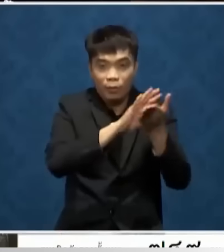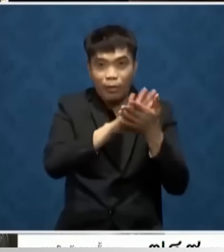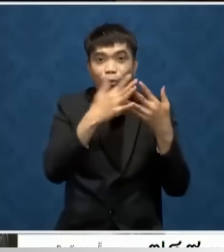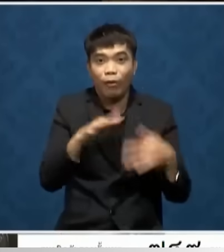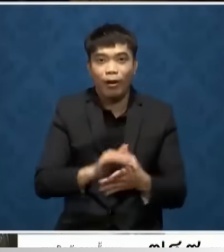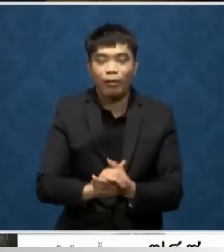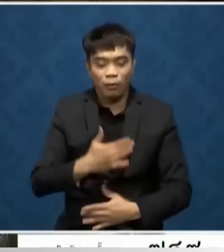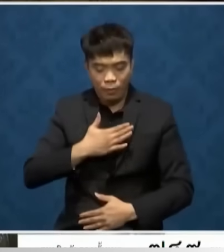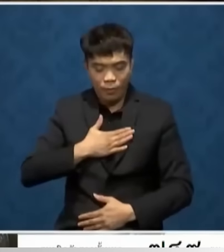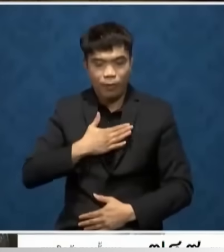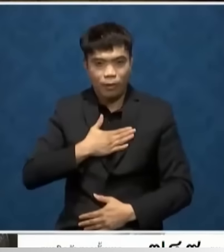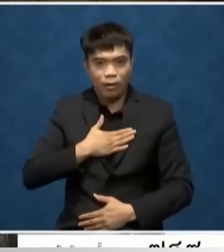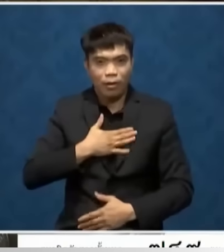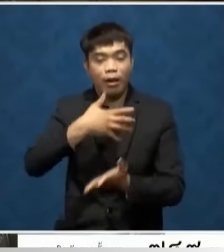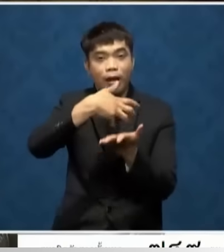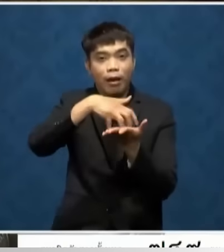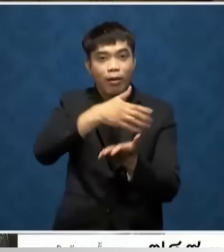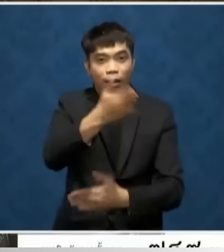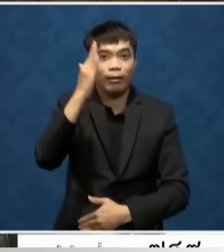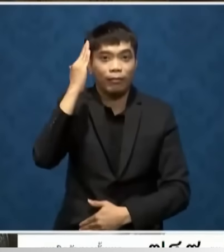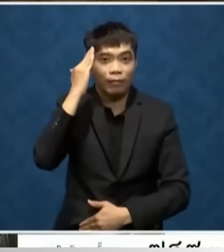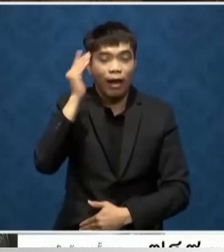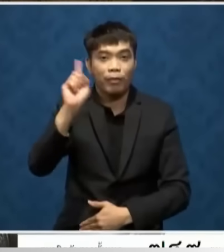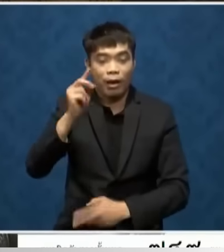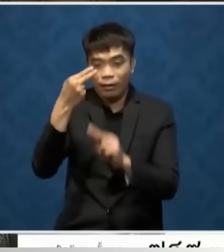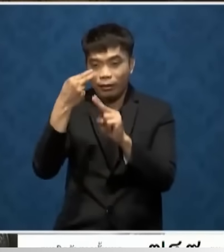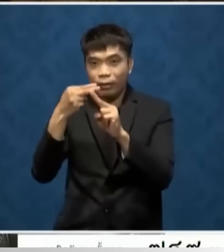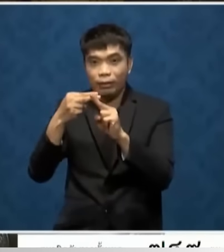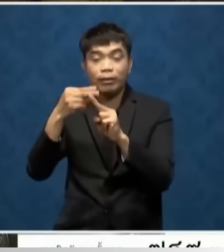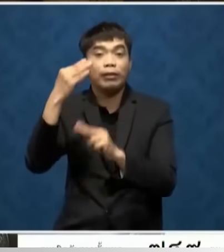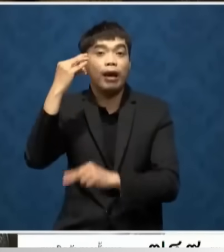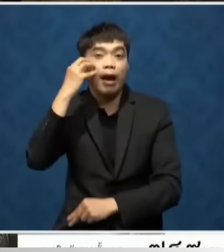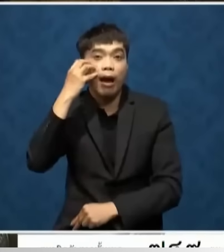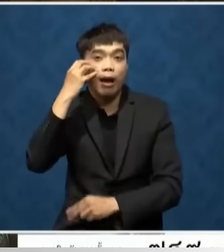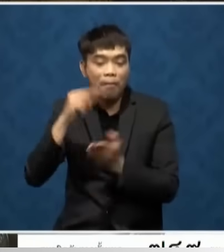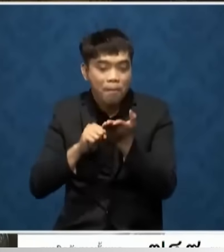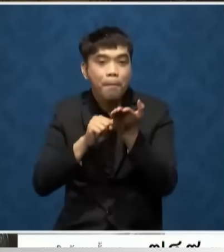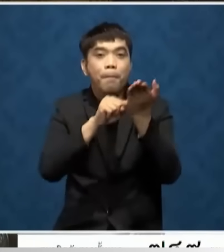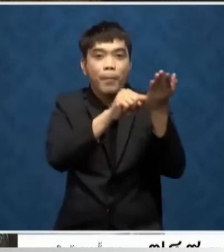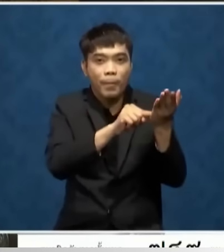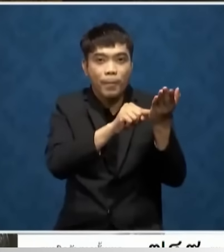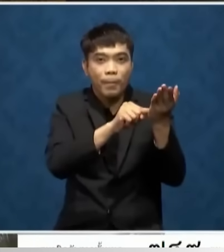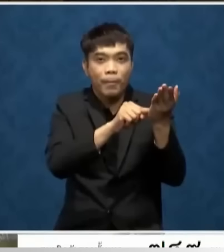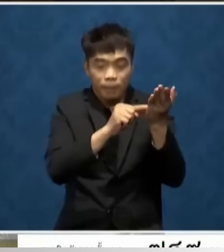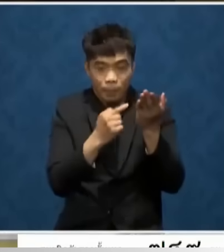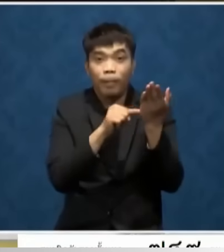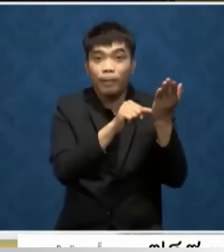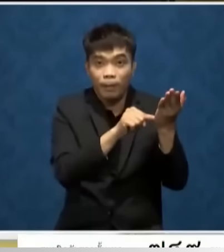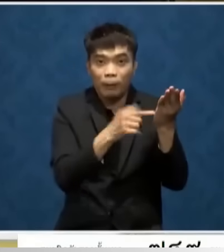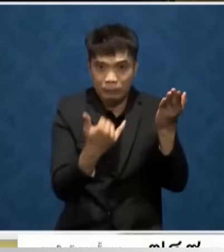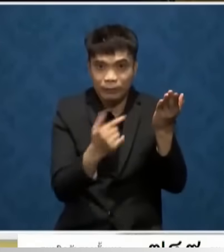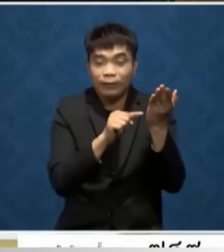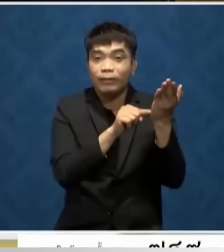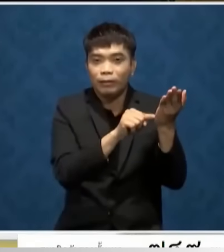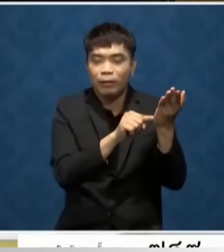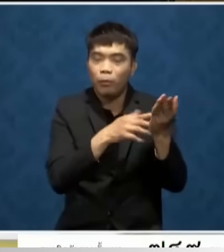มอยากจะกราบเรียนท่านประธานว่าการเสนอชื่อนายพิธาลิ้มเจริญรัตน์ในครั้งนี้ผ